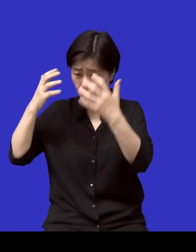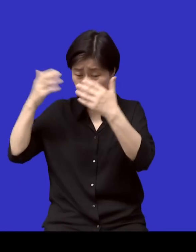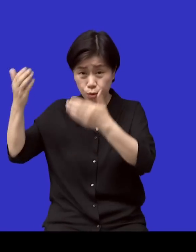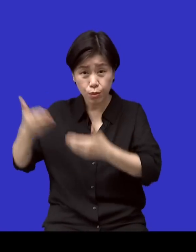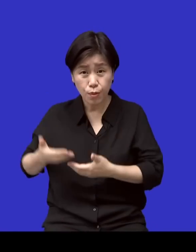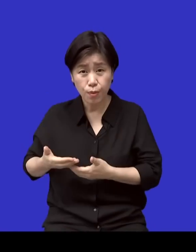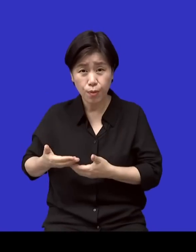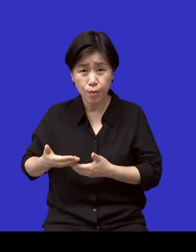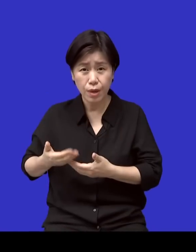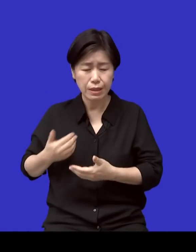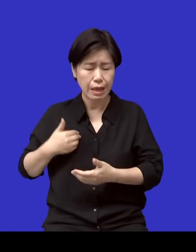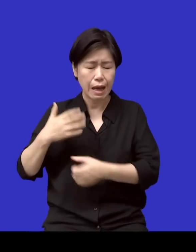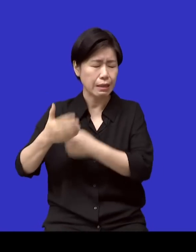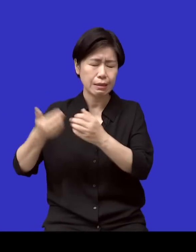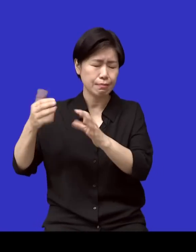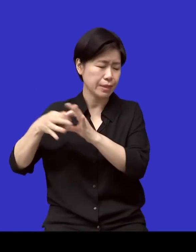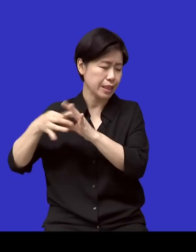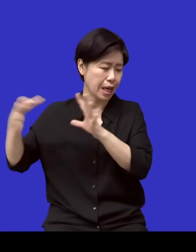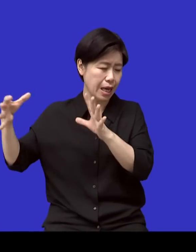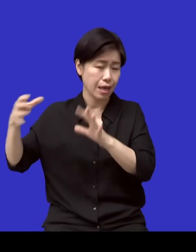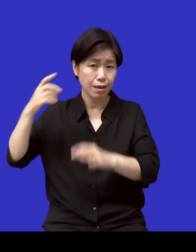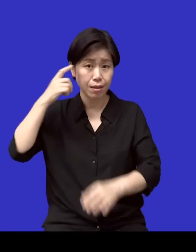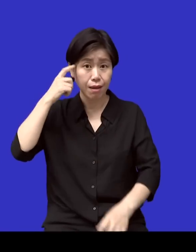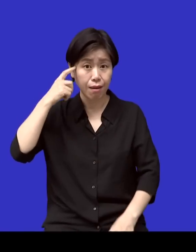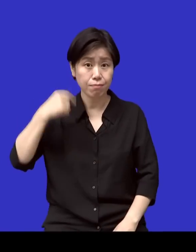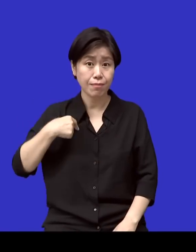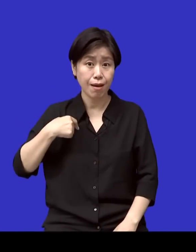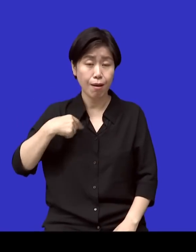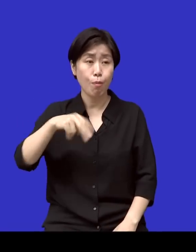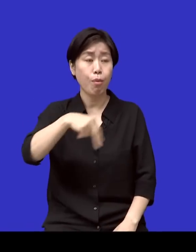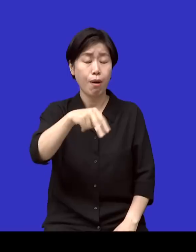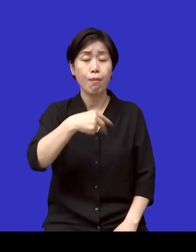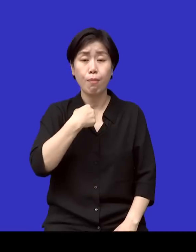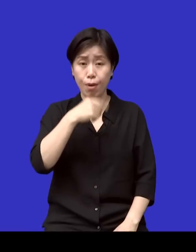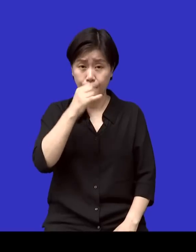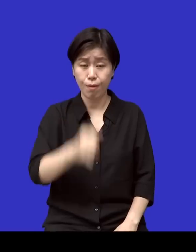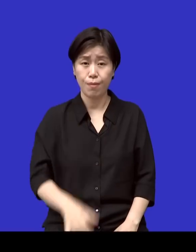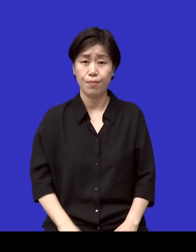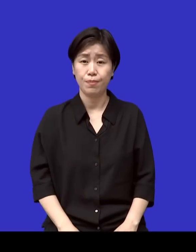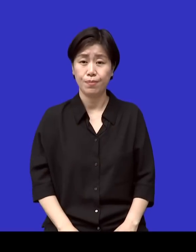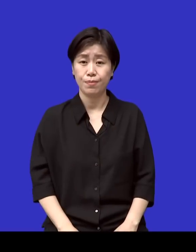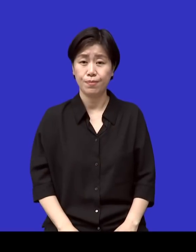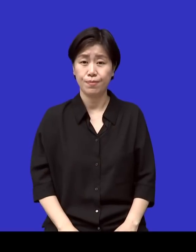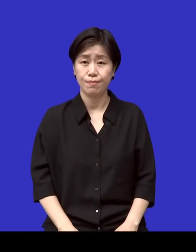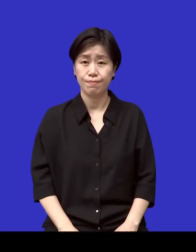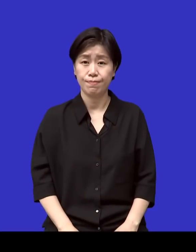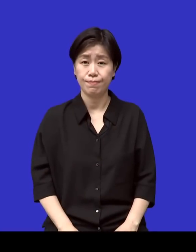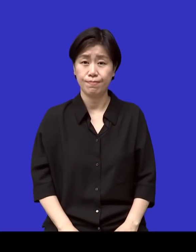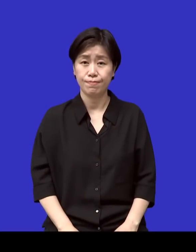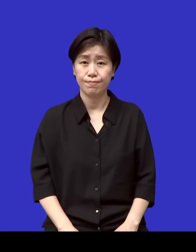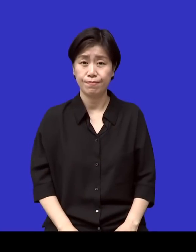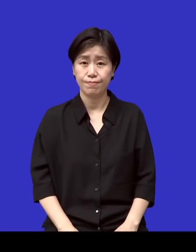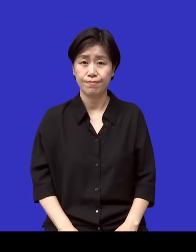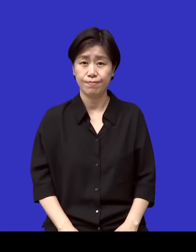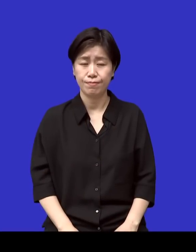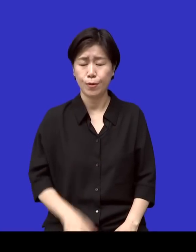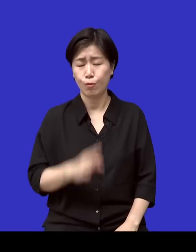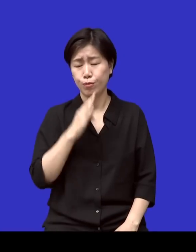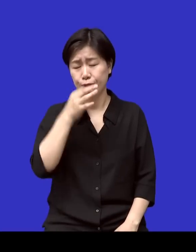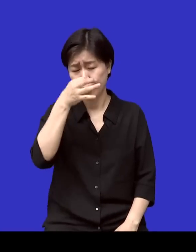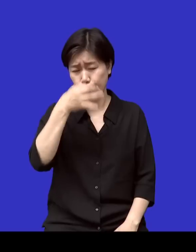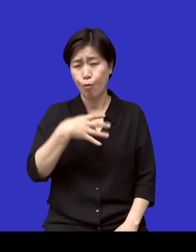나는 하나님 이제 상관 안 할래 해서 엄청 방황했던 시기예요. 예. 그래서 되게